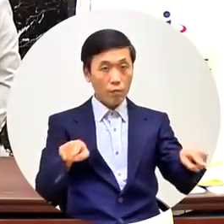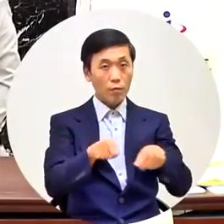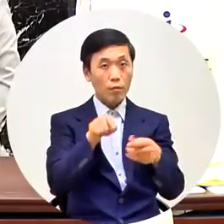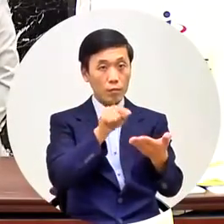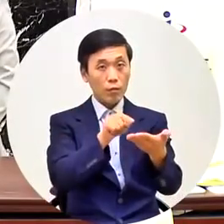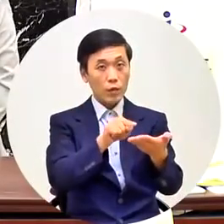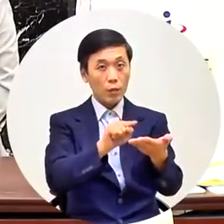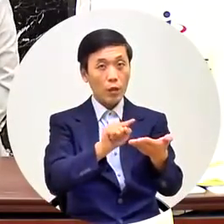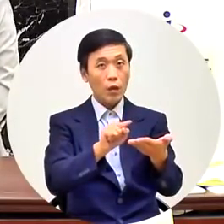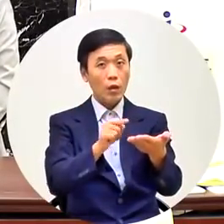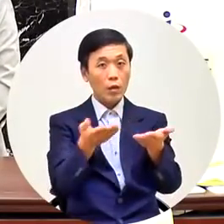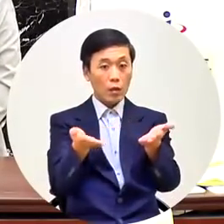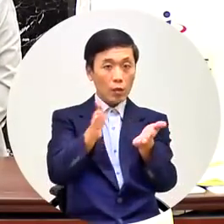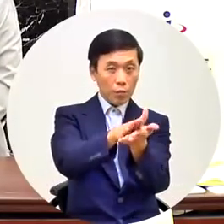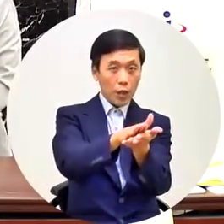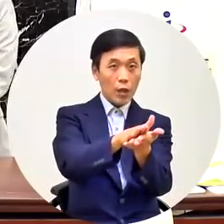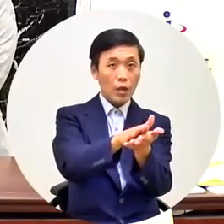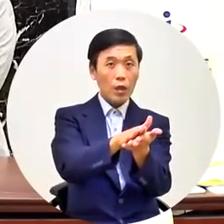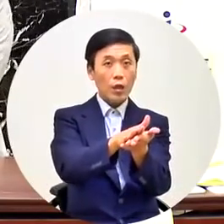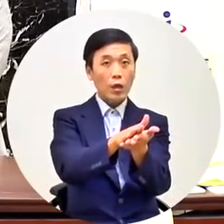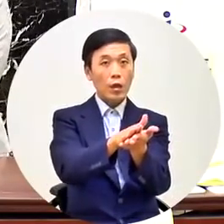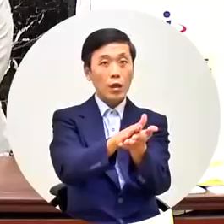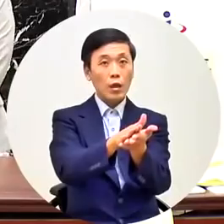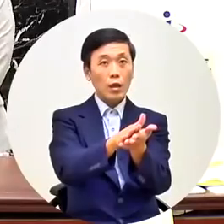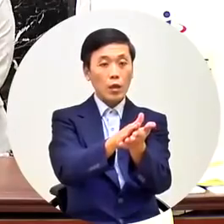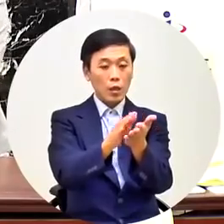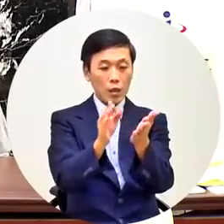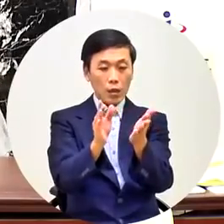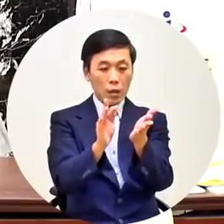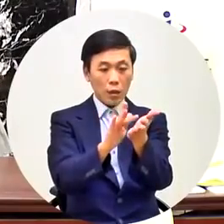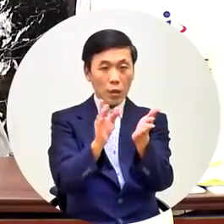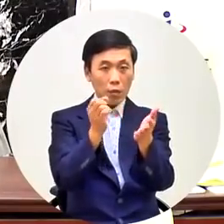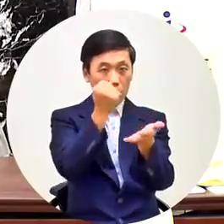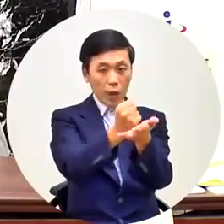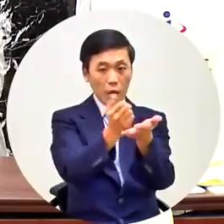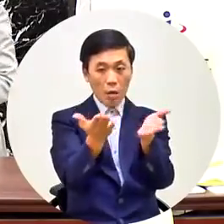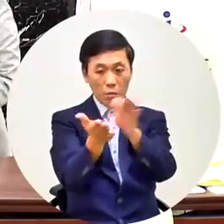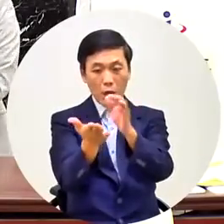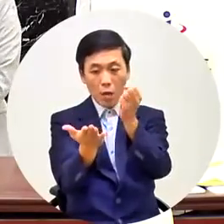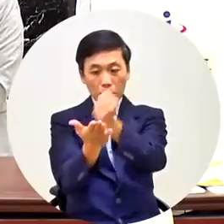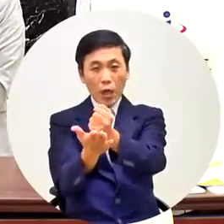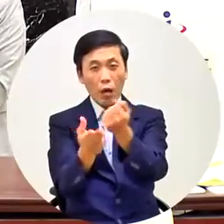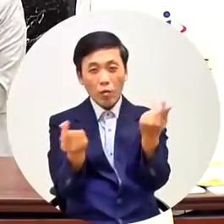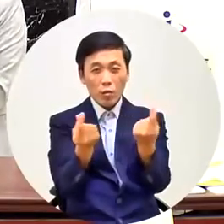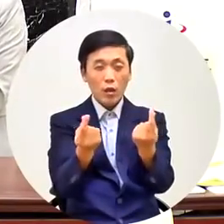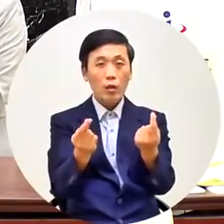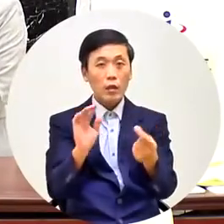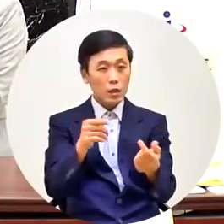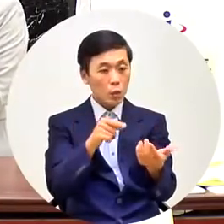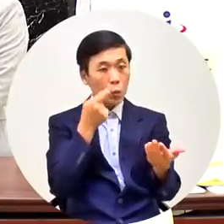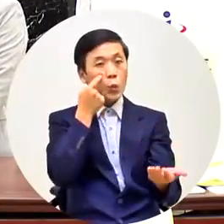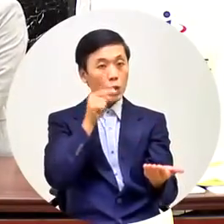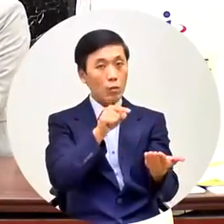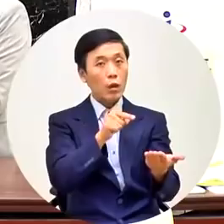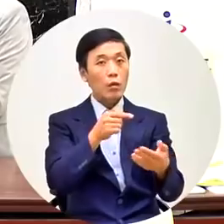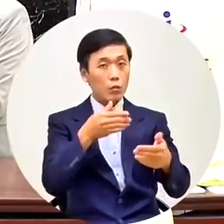明哲上但是因为他还是很明显他是要投给陈慧文用所谓的标准章盖给陈慧文所以